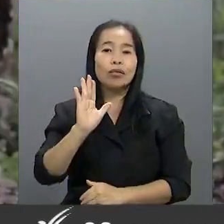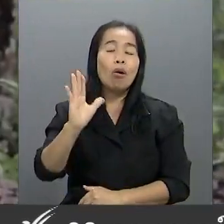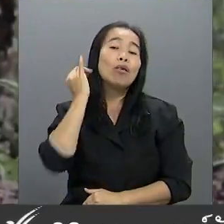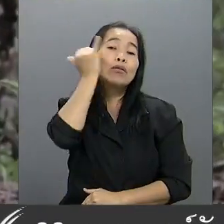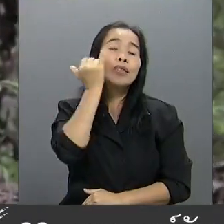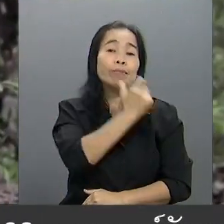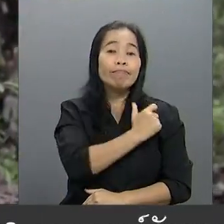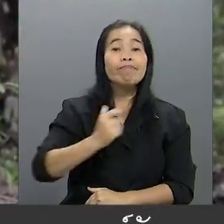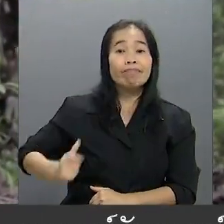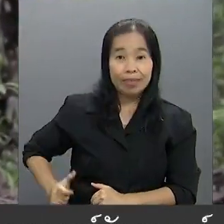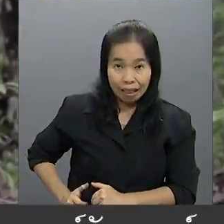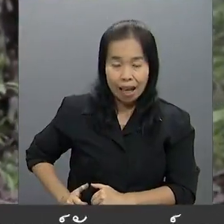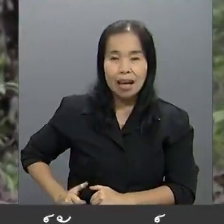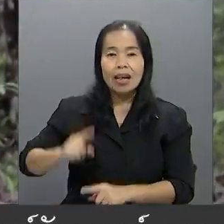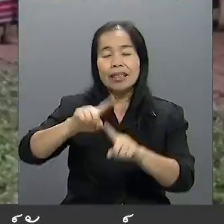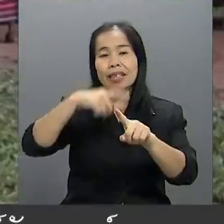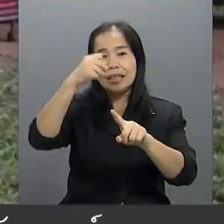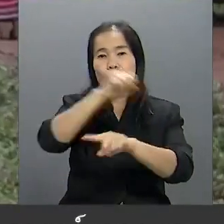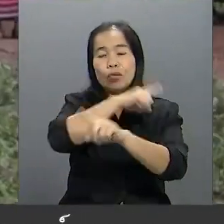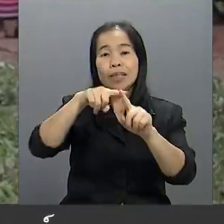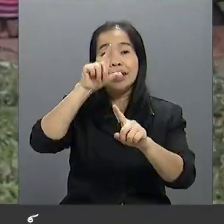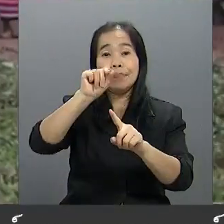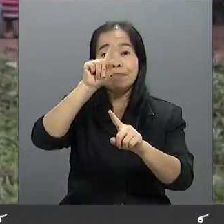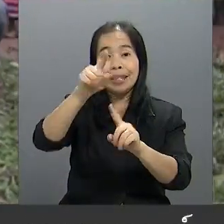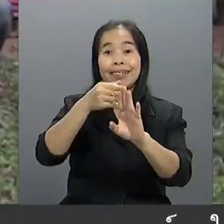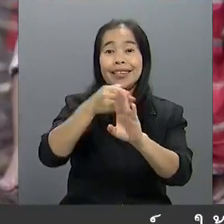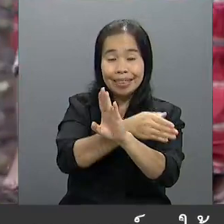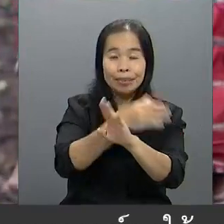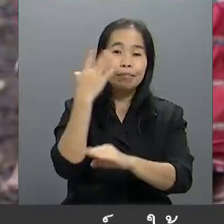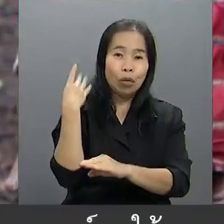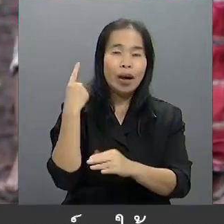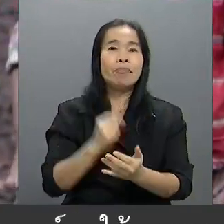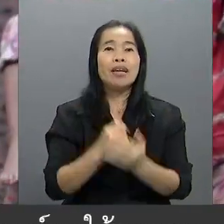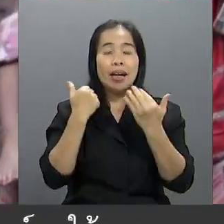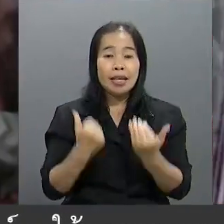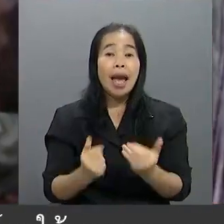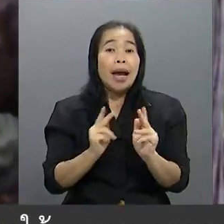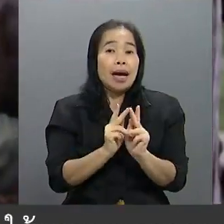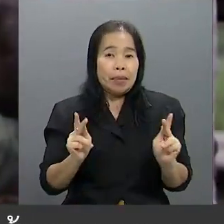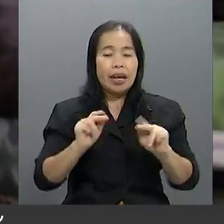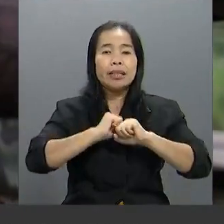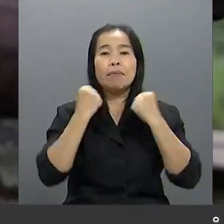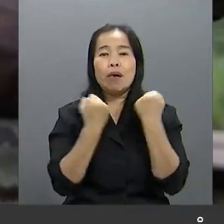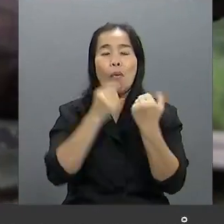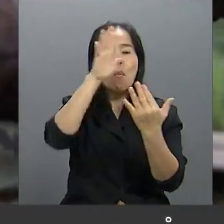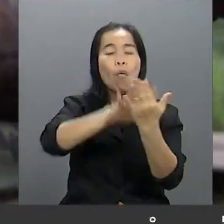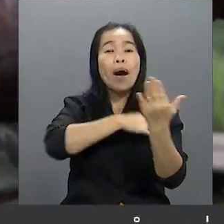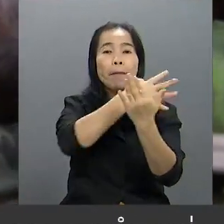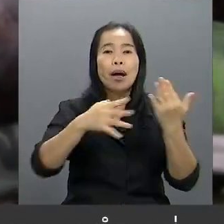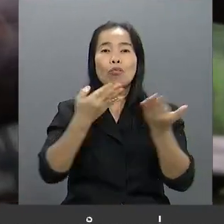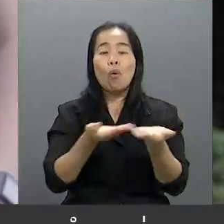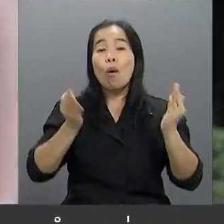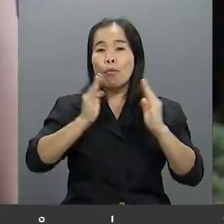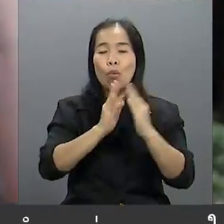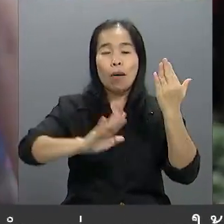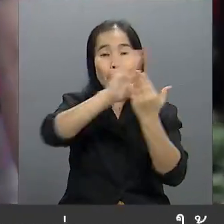วันที่21ตุลาคมที่ผ่านมานะคะทางคณะกรรมการสมาคมวางแผนครอบครัวแห่งประเทศไทยในพระ